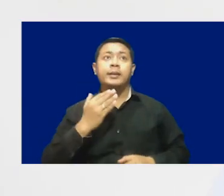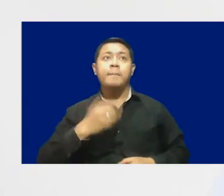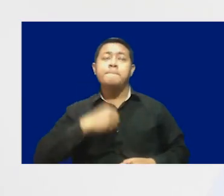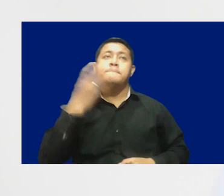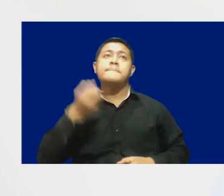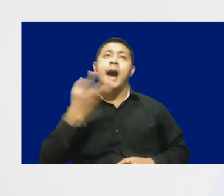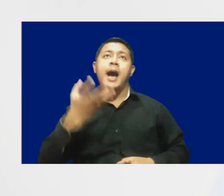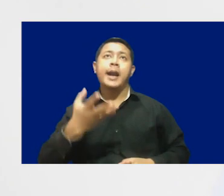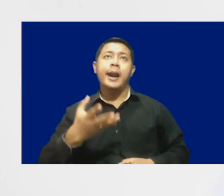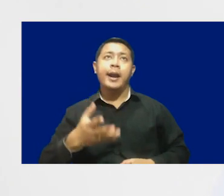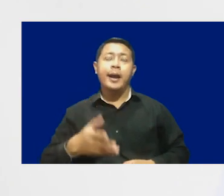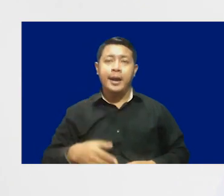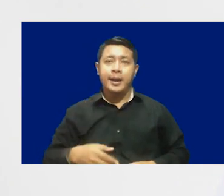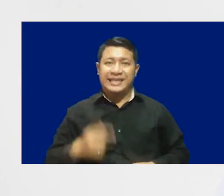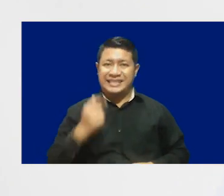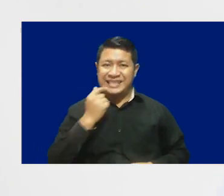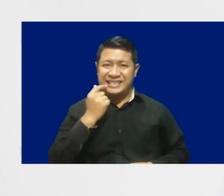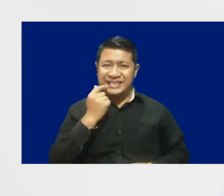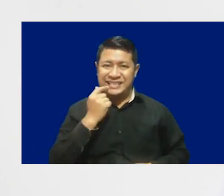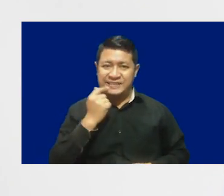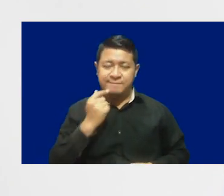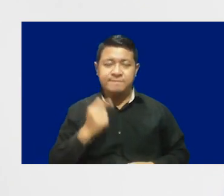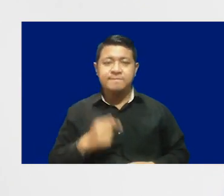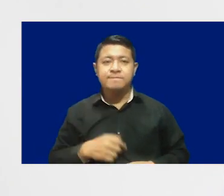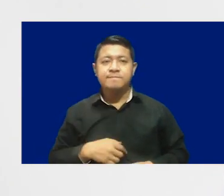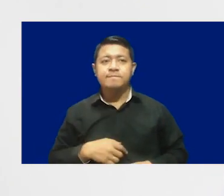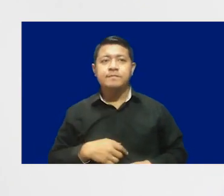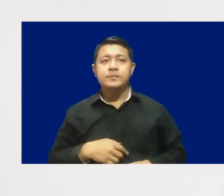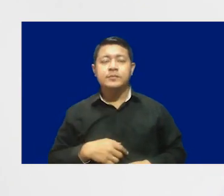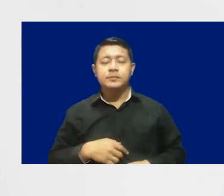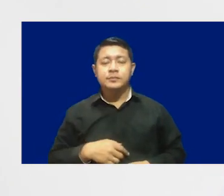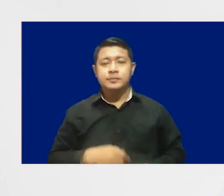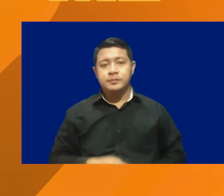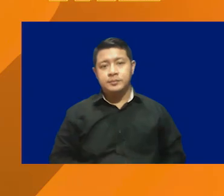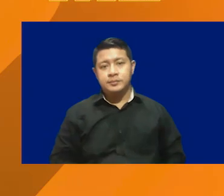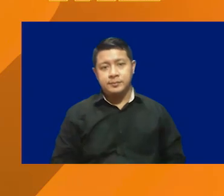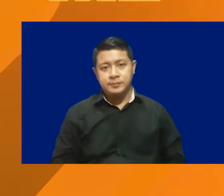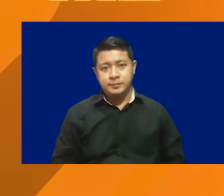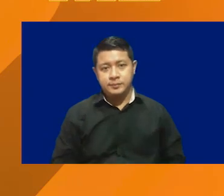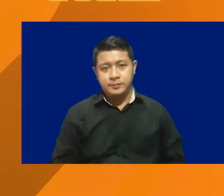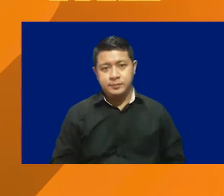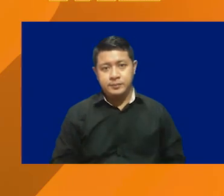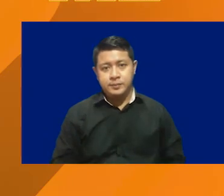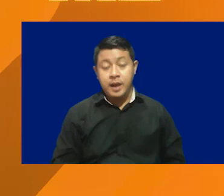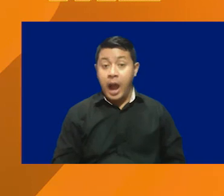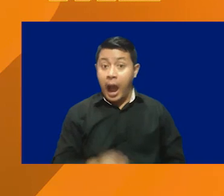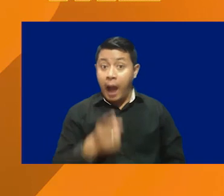Akibatnya cepat emosi, cepat tersinggung, menjadi sensitif.